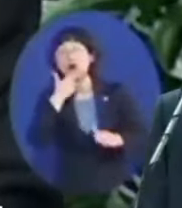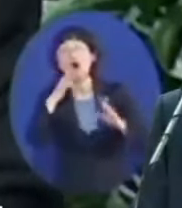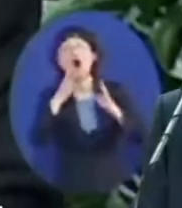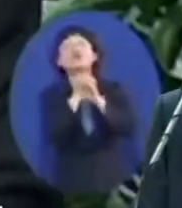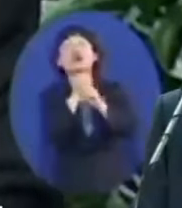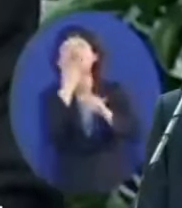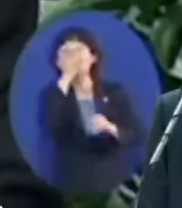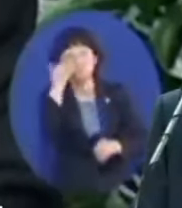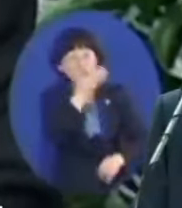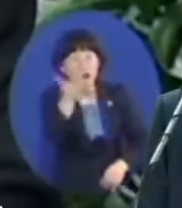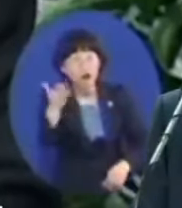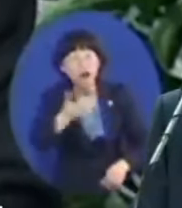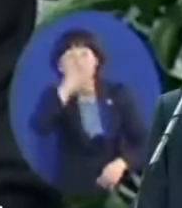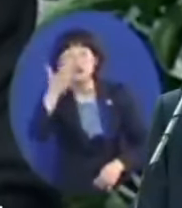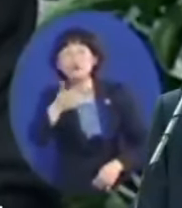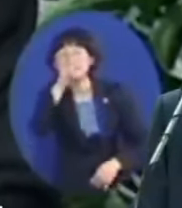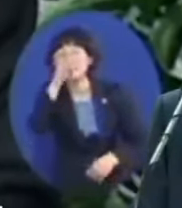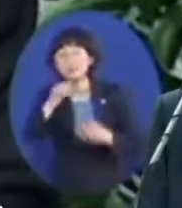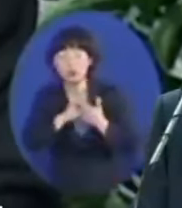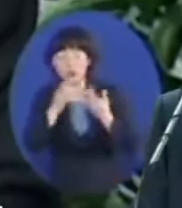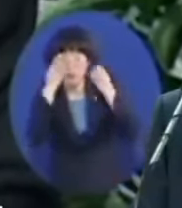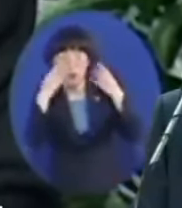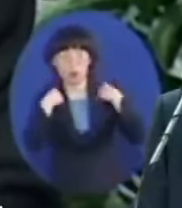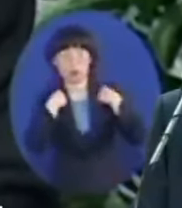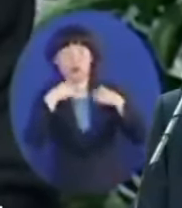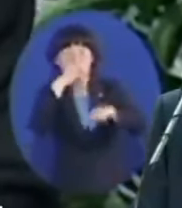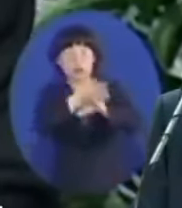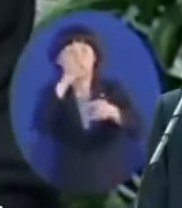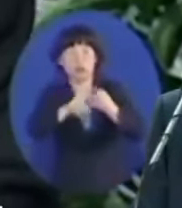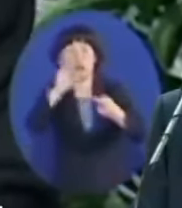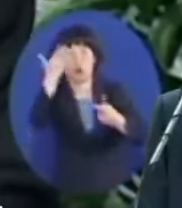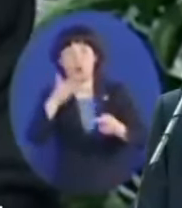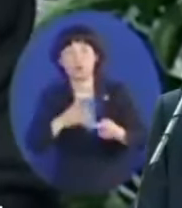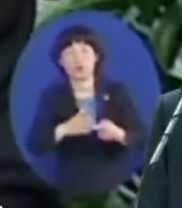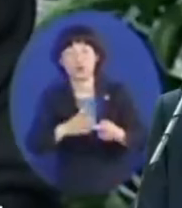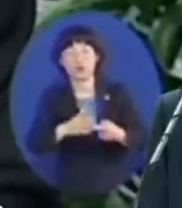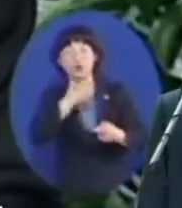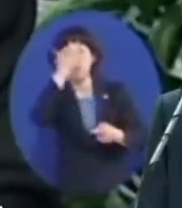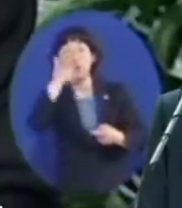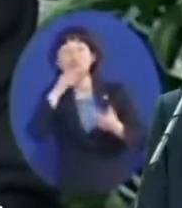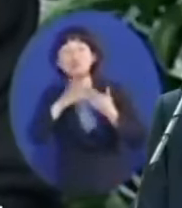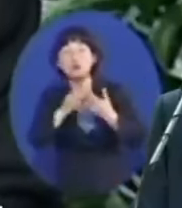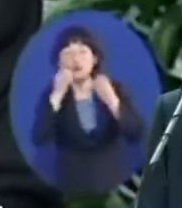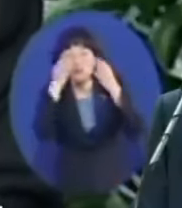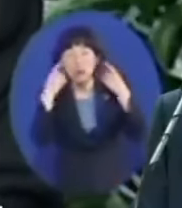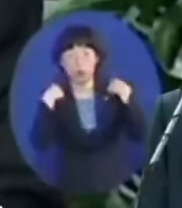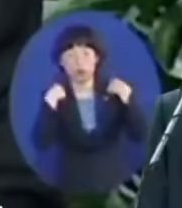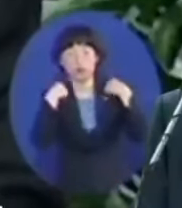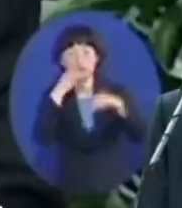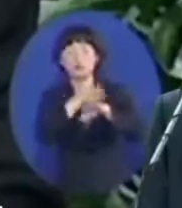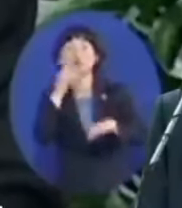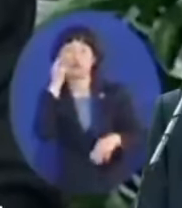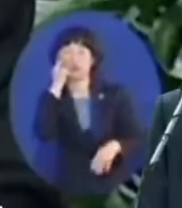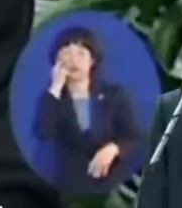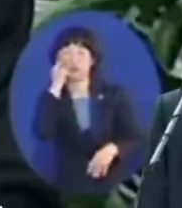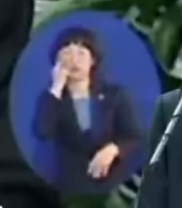옷을 사겠다는 꿈이 있어야 새 옷을 사게 되지 꿈이 없으면 새 옷을 사 입을 수가 없는 것입니다.